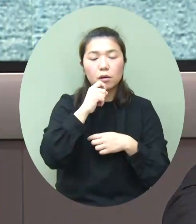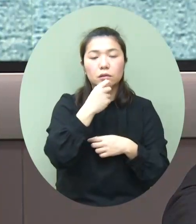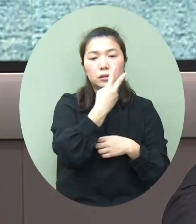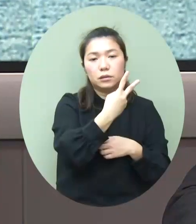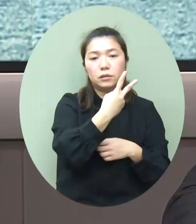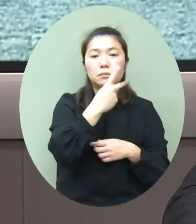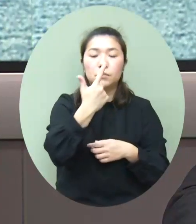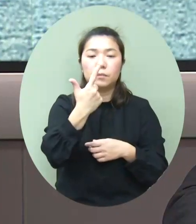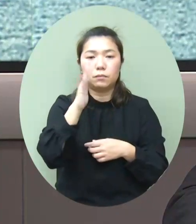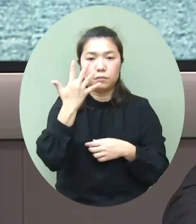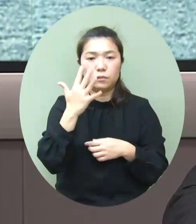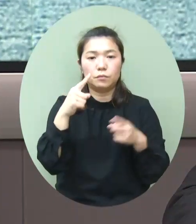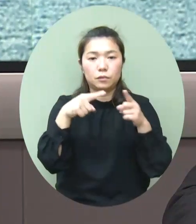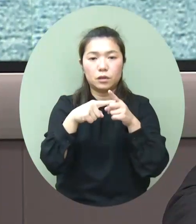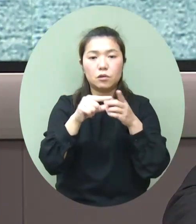概